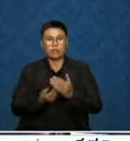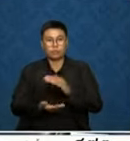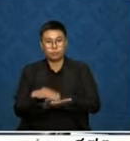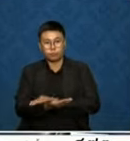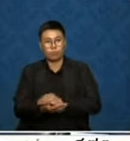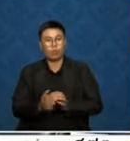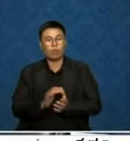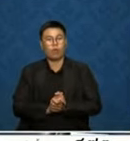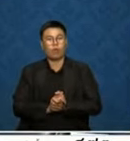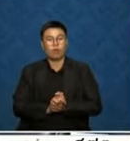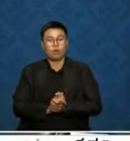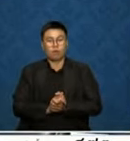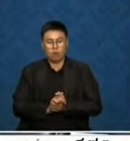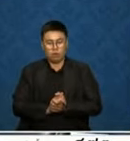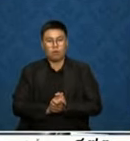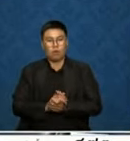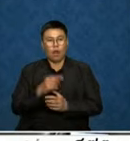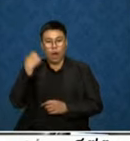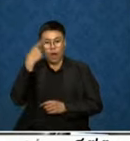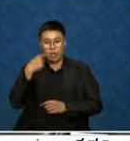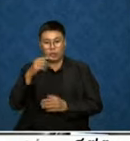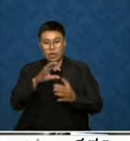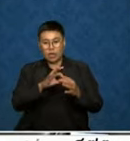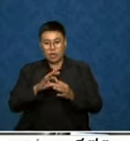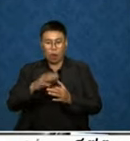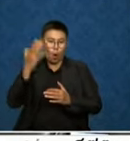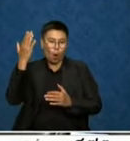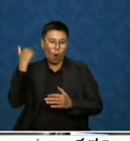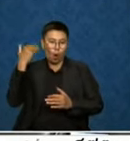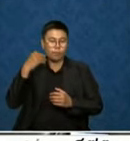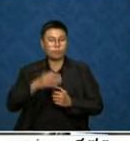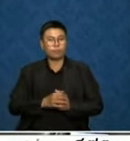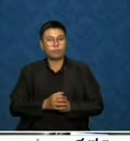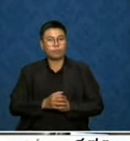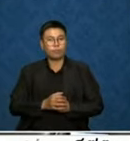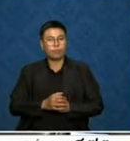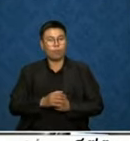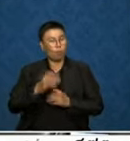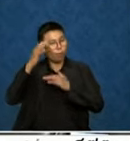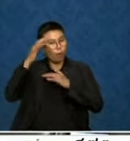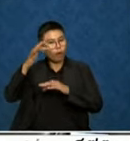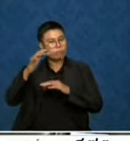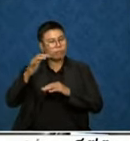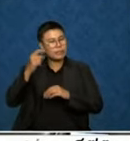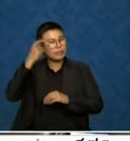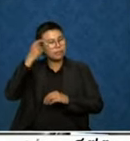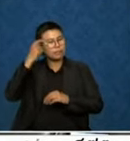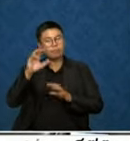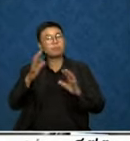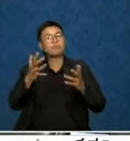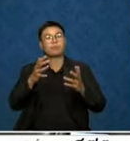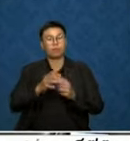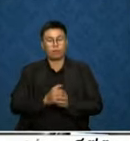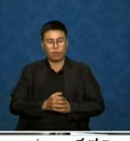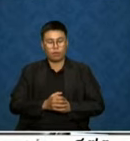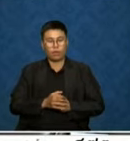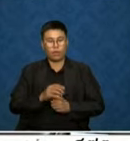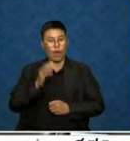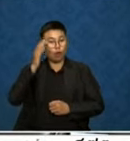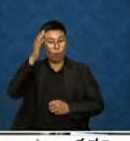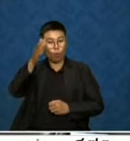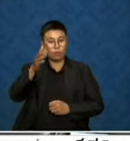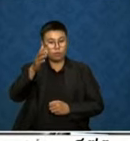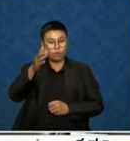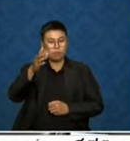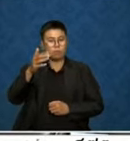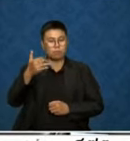ของผู้ที่เกี่ยวข้องที่ผ่านมาไม่คาดหวังหรอกครับว่าในอนาคตจะเป็นอ